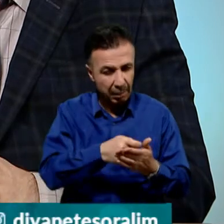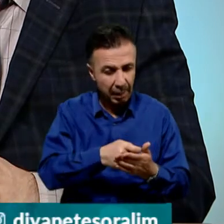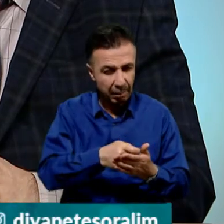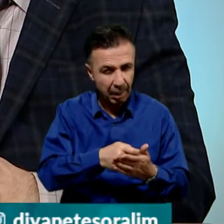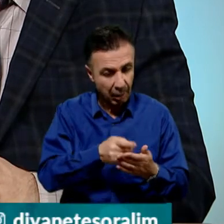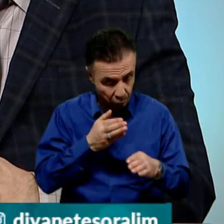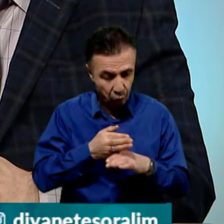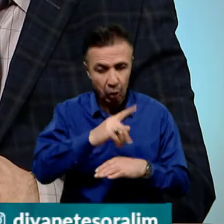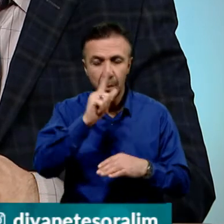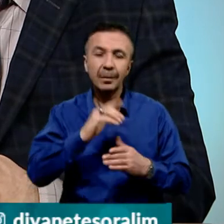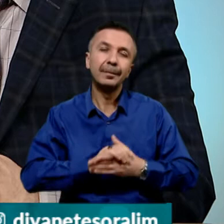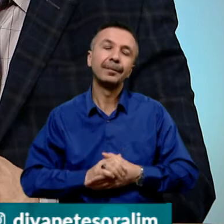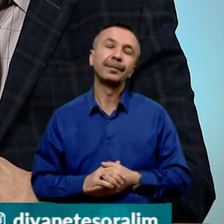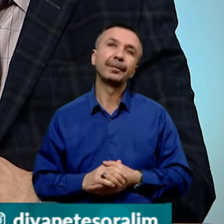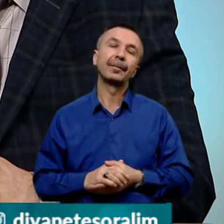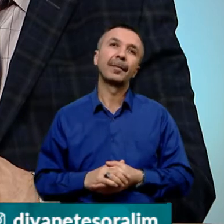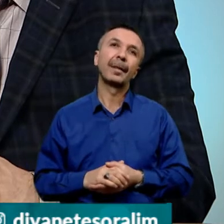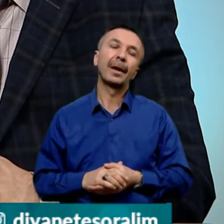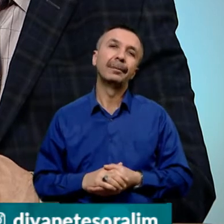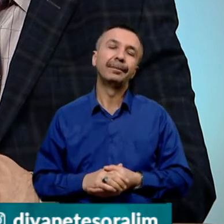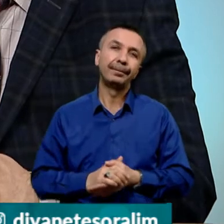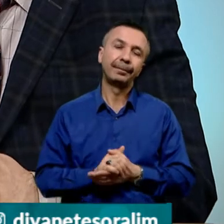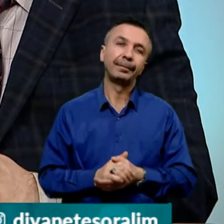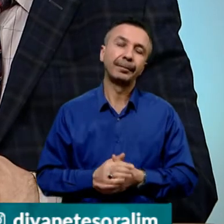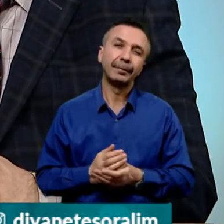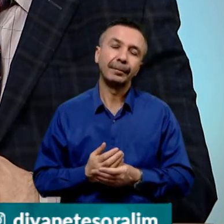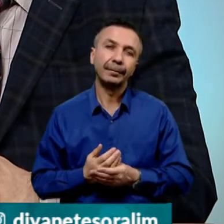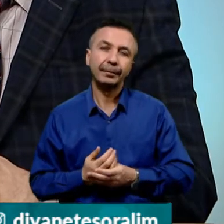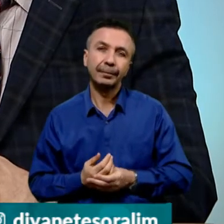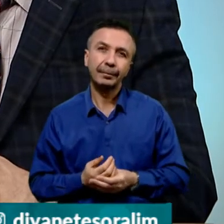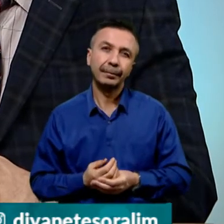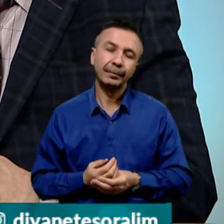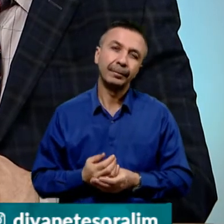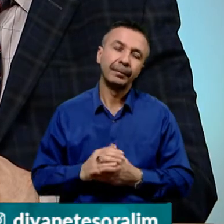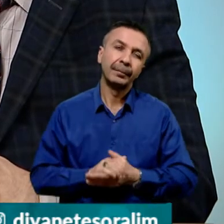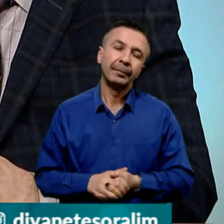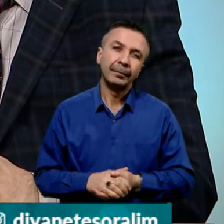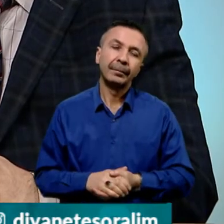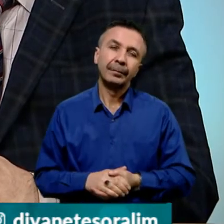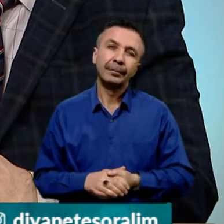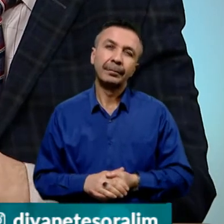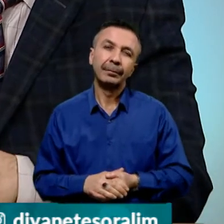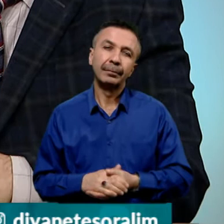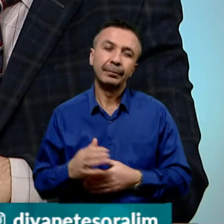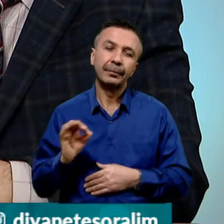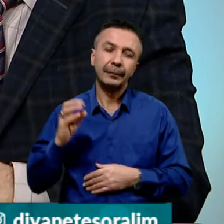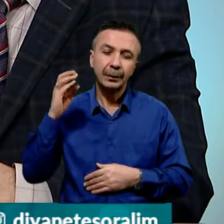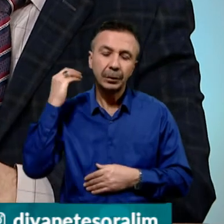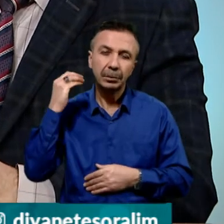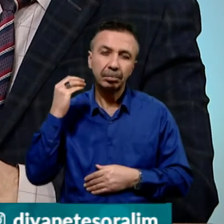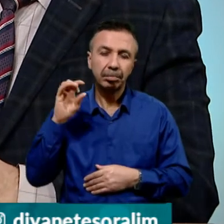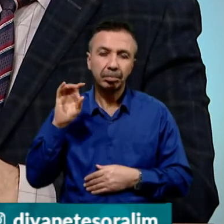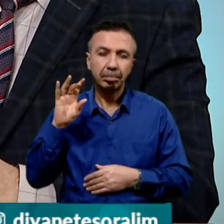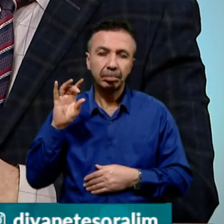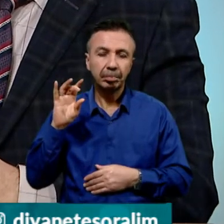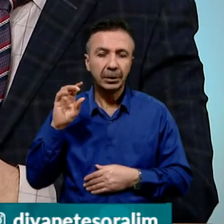inşallah. Teşekkür ederiz hassasiyetiniz için. Allah sayılarınızı çoğaltsın. Hatay'a selam ederiz. Evet hocam, bir 15 gün ifadesi